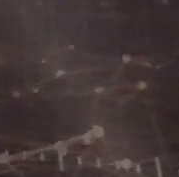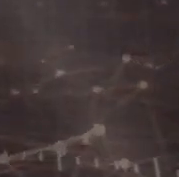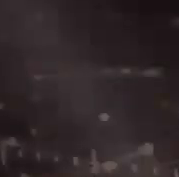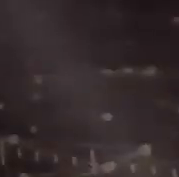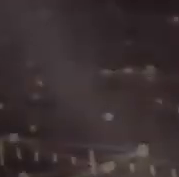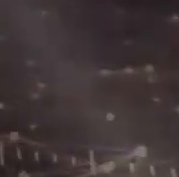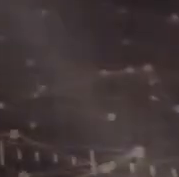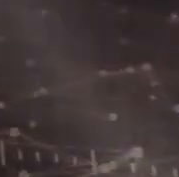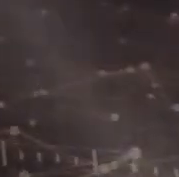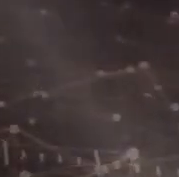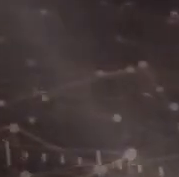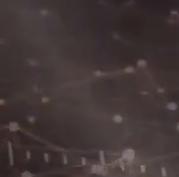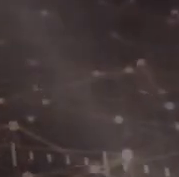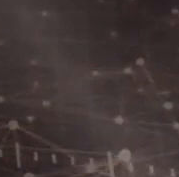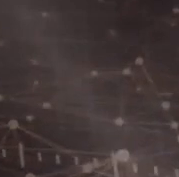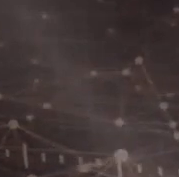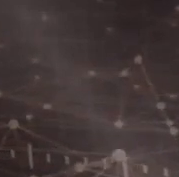Ngayon,